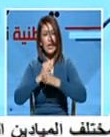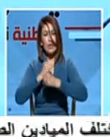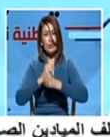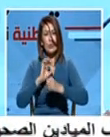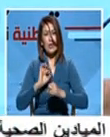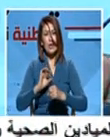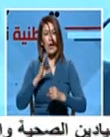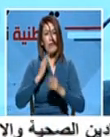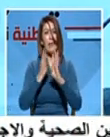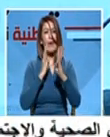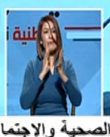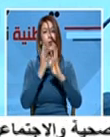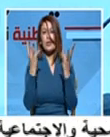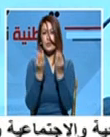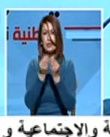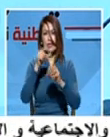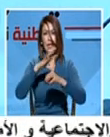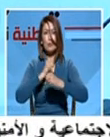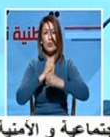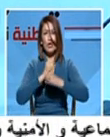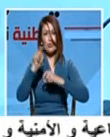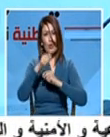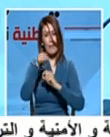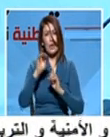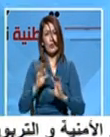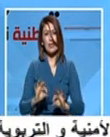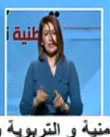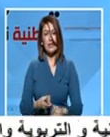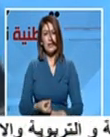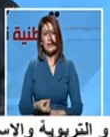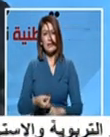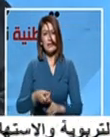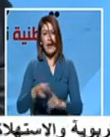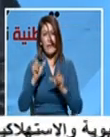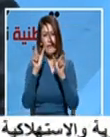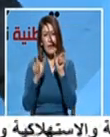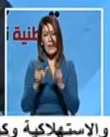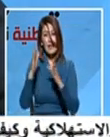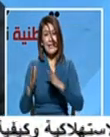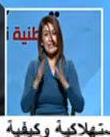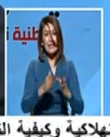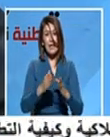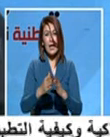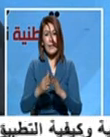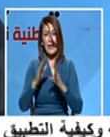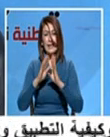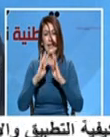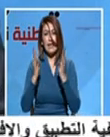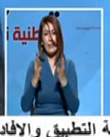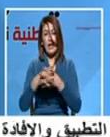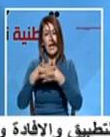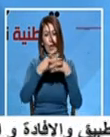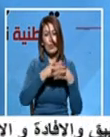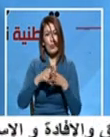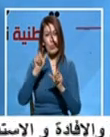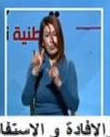وصفوف مثلا بعض المراكز نتاع انا باش نجاوبك ديوان الاسره والعمران البشري سكرت يقول لك احنا مش محميين